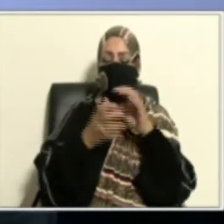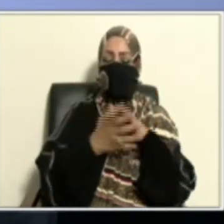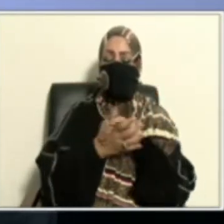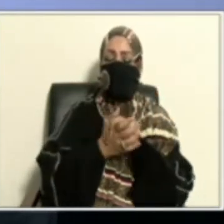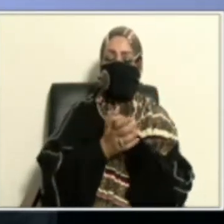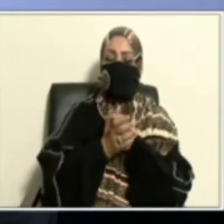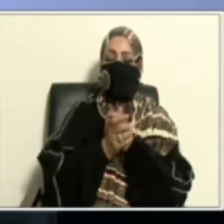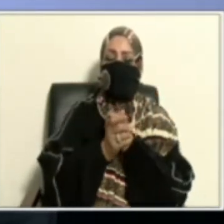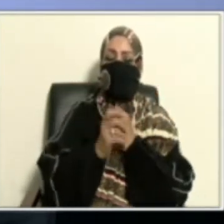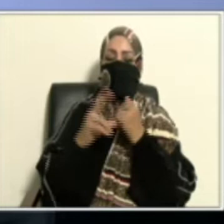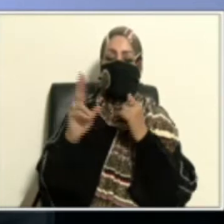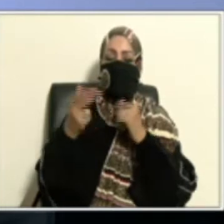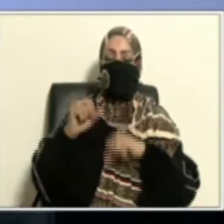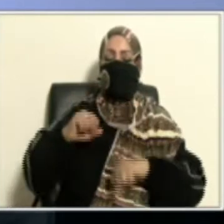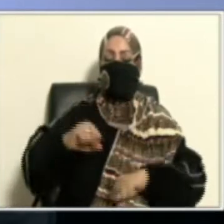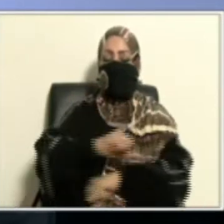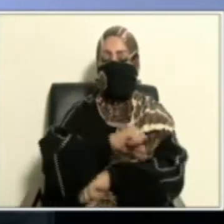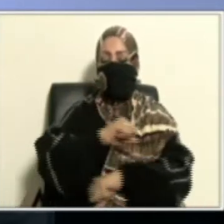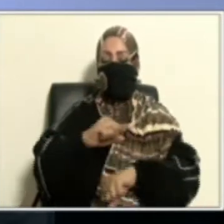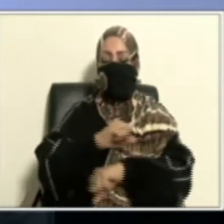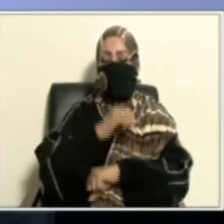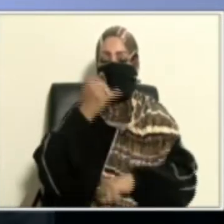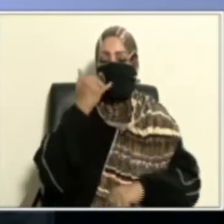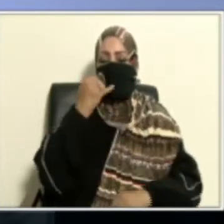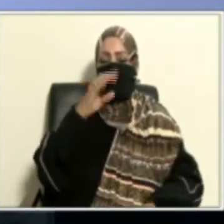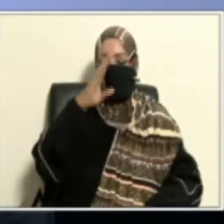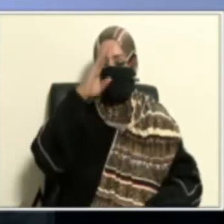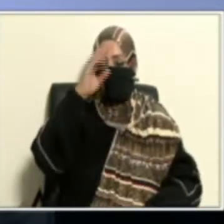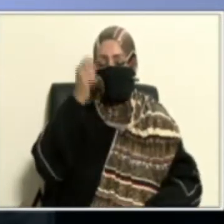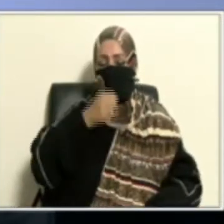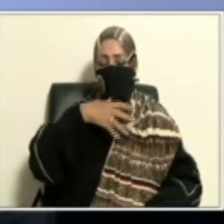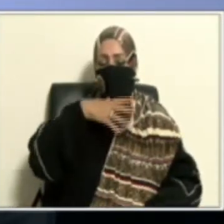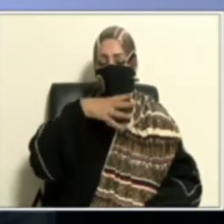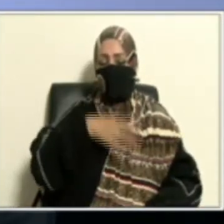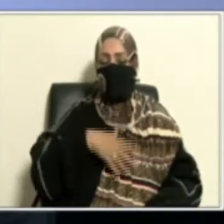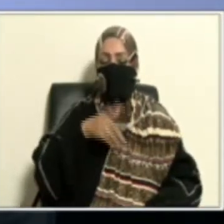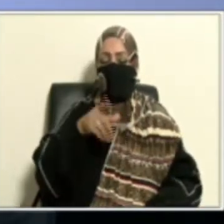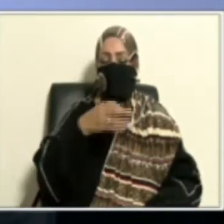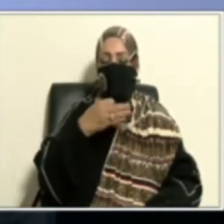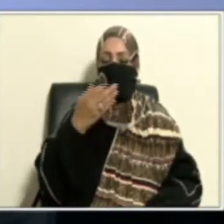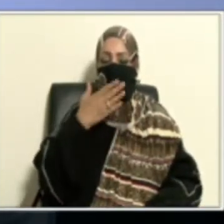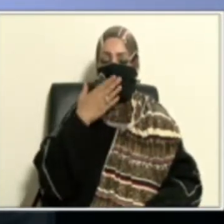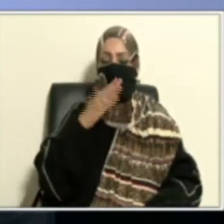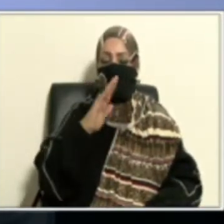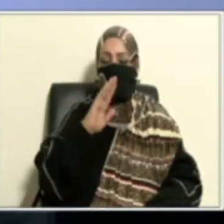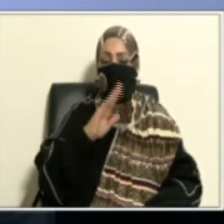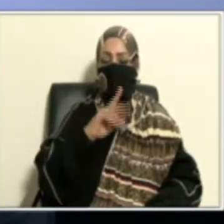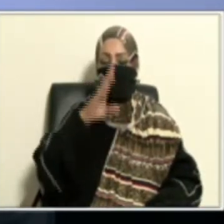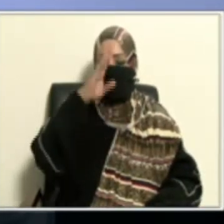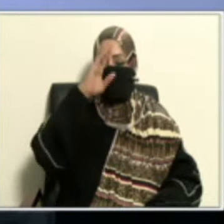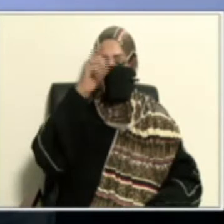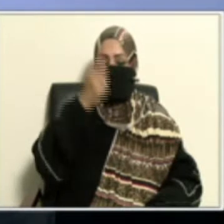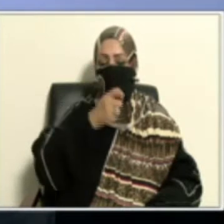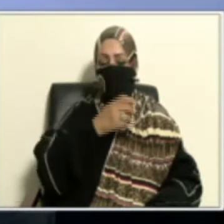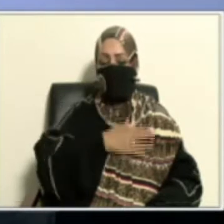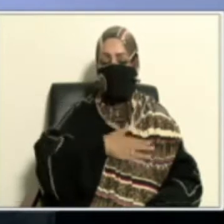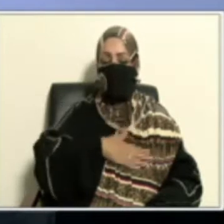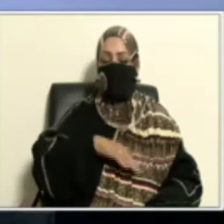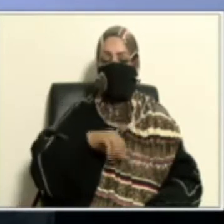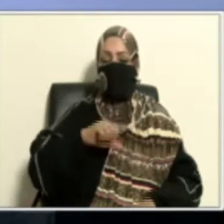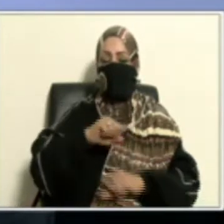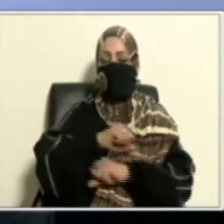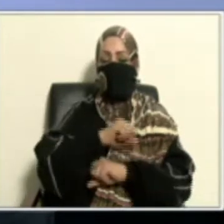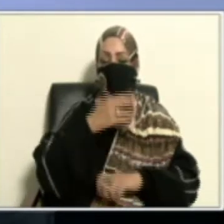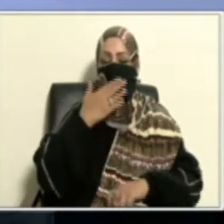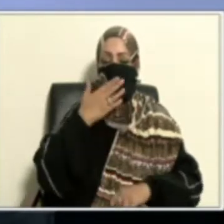عليكم تبارك شيخ. الله يبارك فيك. الحمد لله على سلامتك. بارك الله فيك. أجمعين يا رب أجمعين. في السيارات في